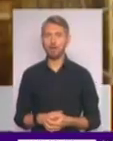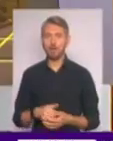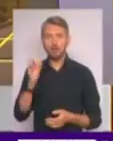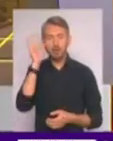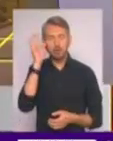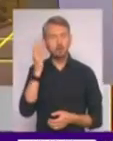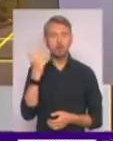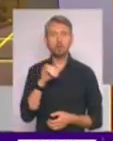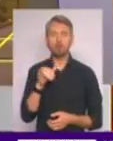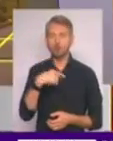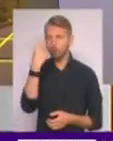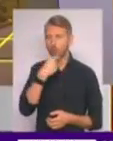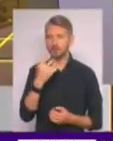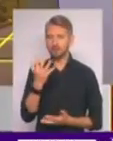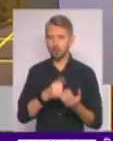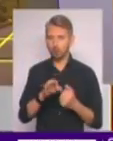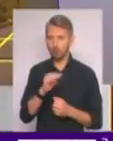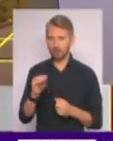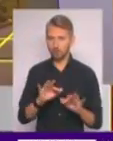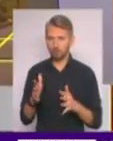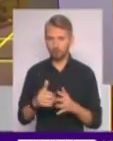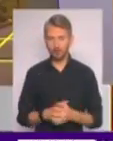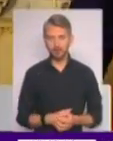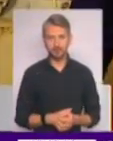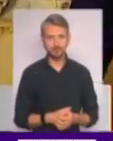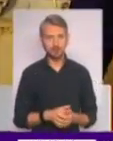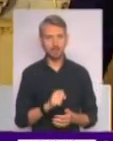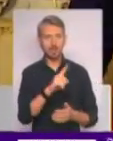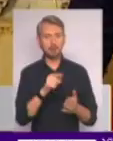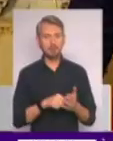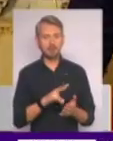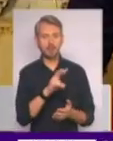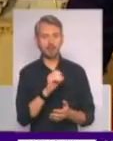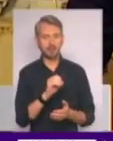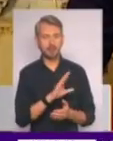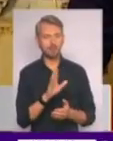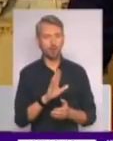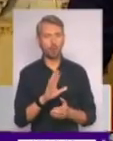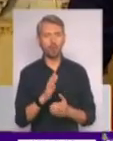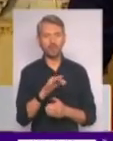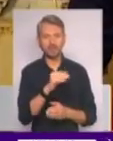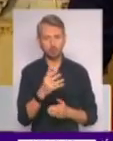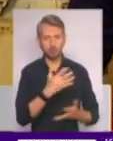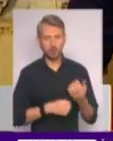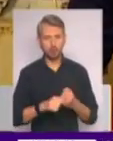коли у вас особистий прийом офіційно відбувається. Прошу. Питання не офіційного прийому, а, мабуть, питання в тому,